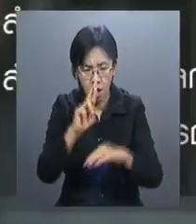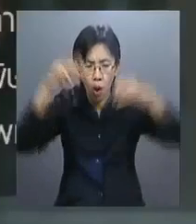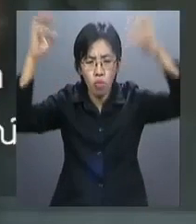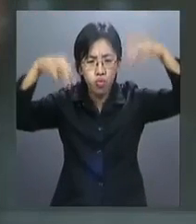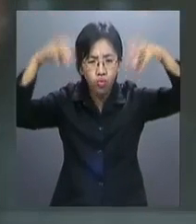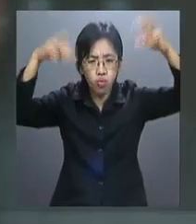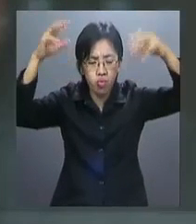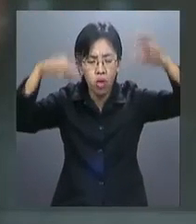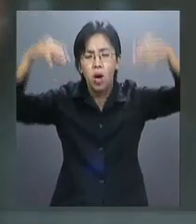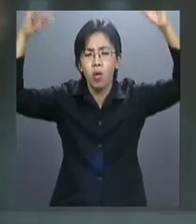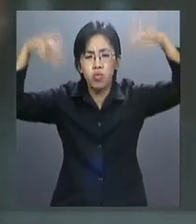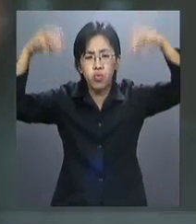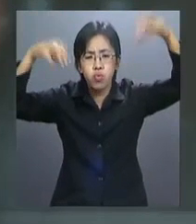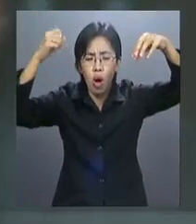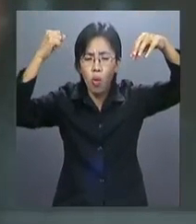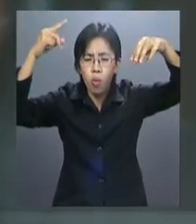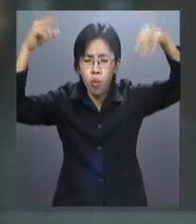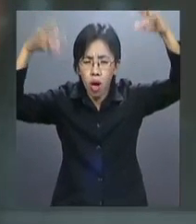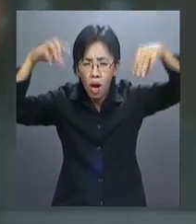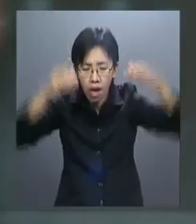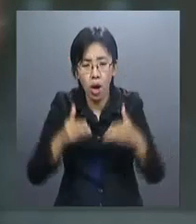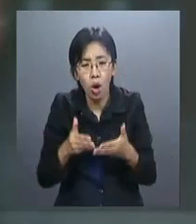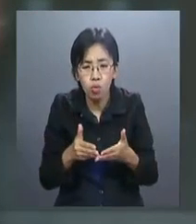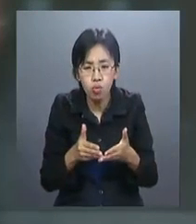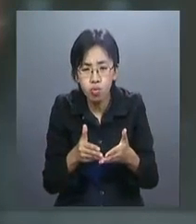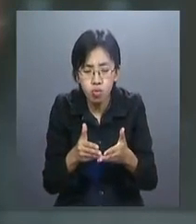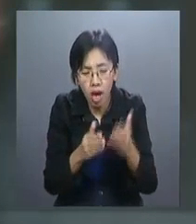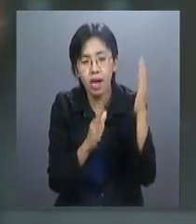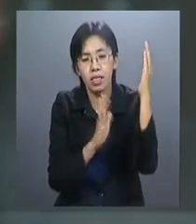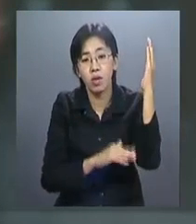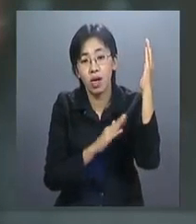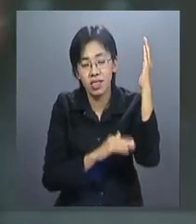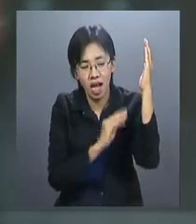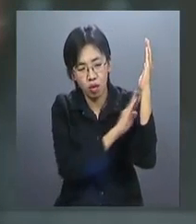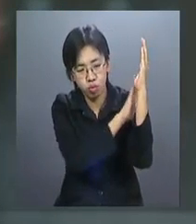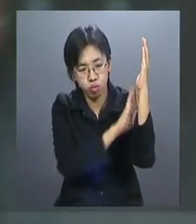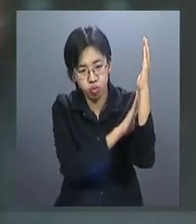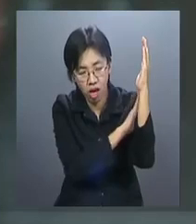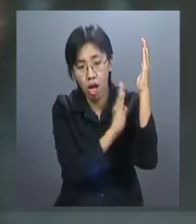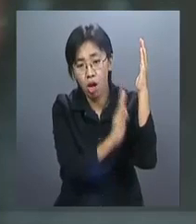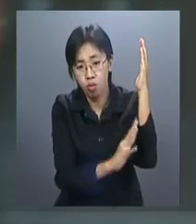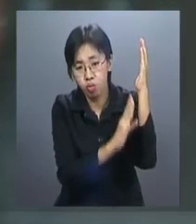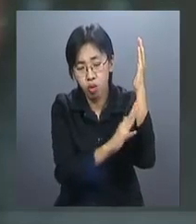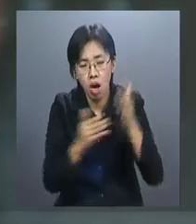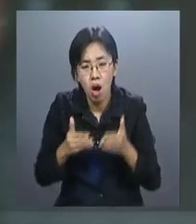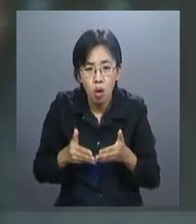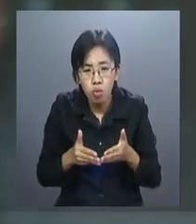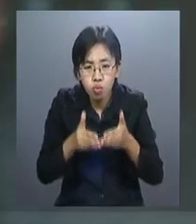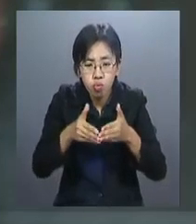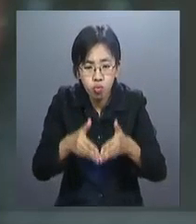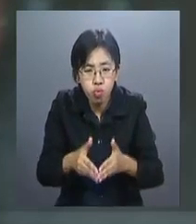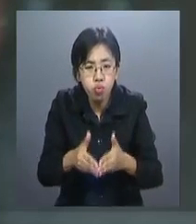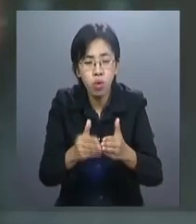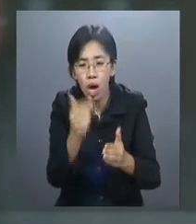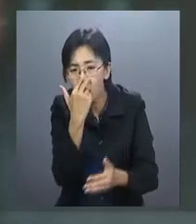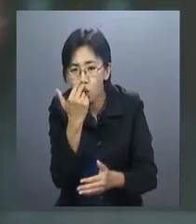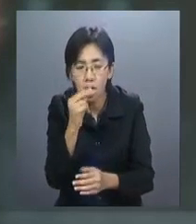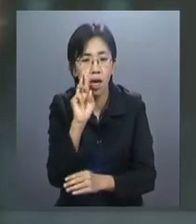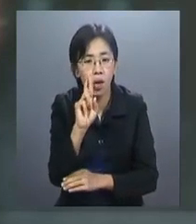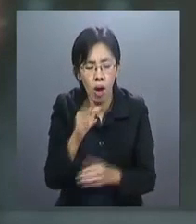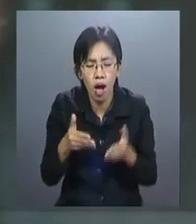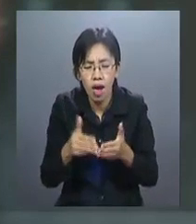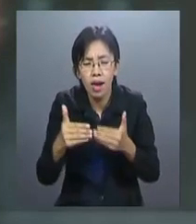ที่ตกสะสมรวมไปถึงชาวเรือในบริเวณทะเลอันดามันและอ่าวไทยตอนบนขอให้เดินเรือด้วยความระมัดระวังนะคะโดยเฉพาะเรือเล็ก